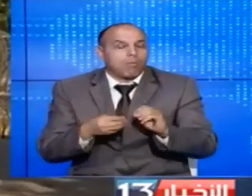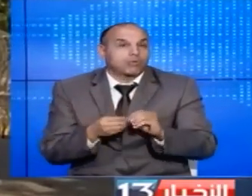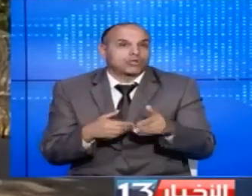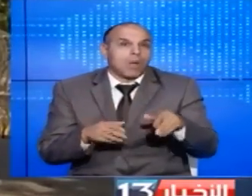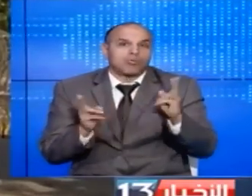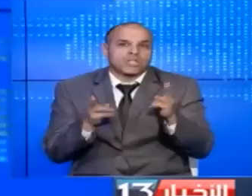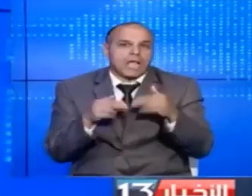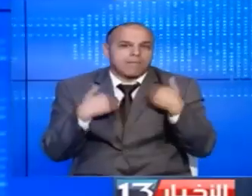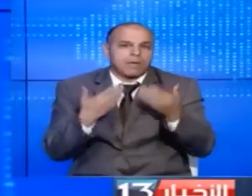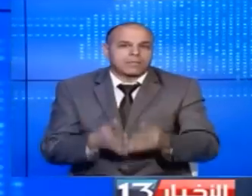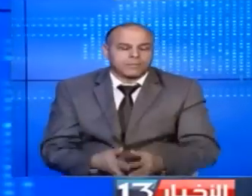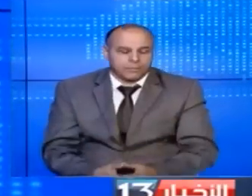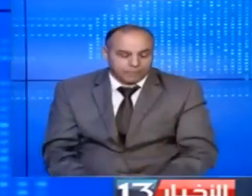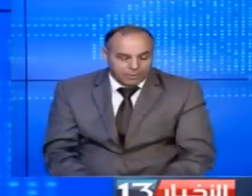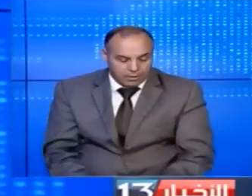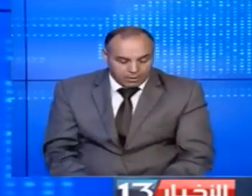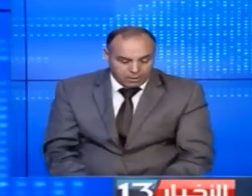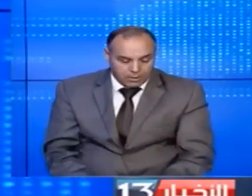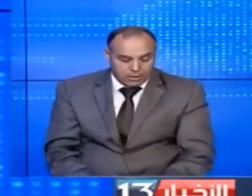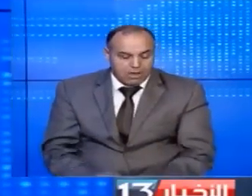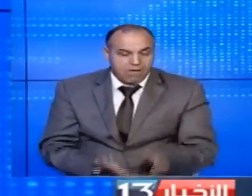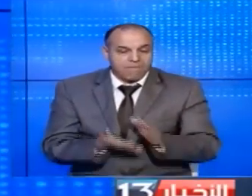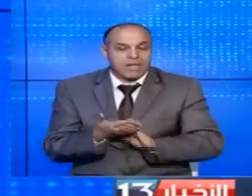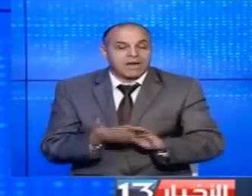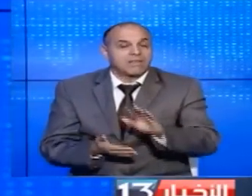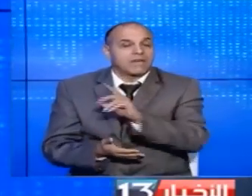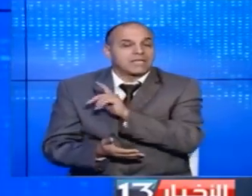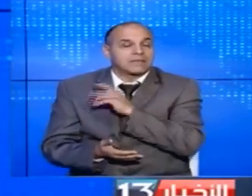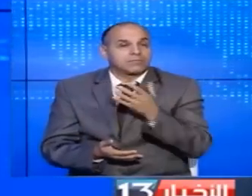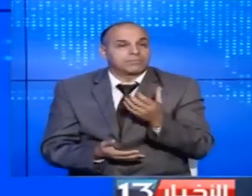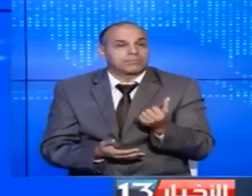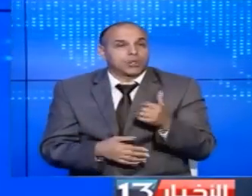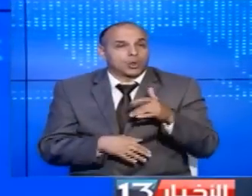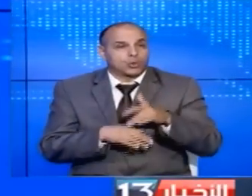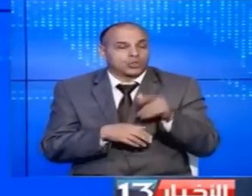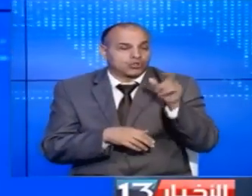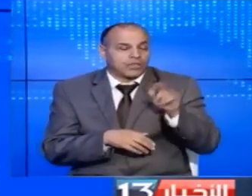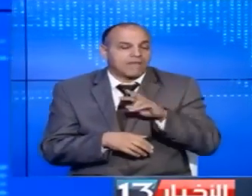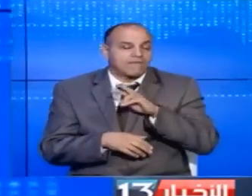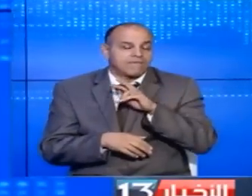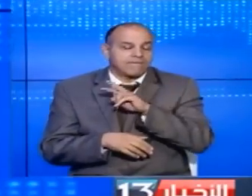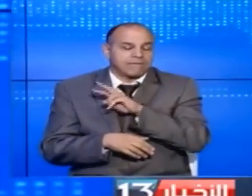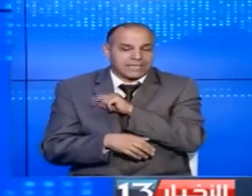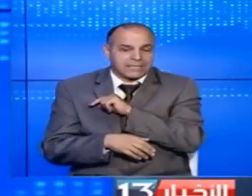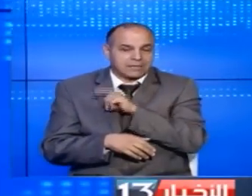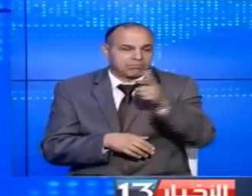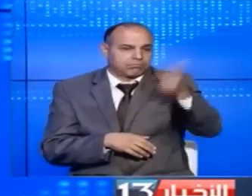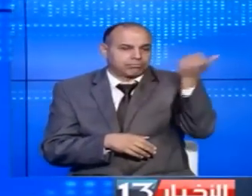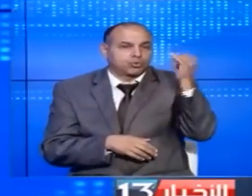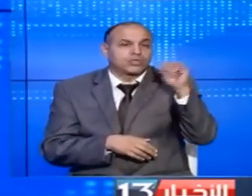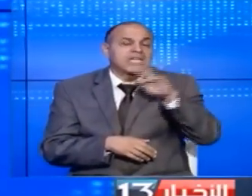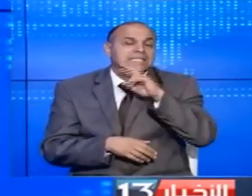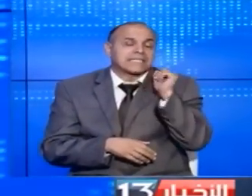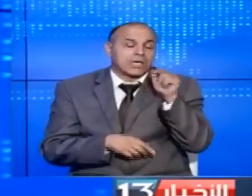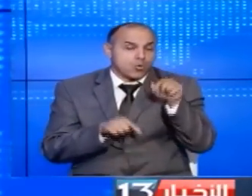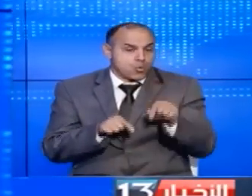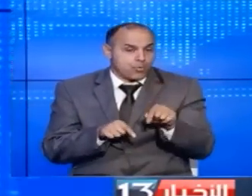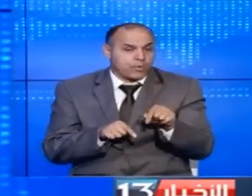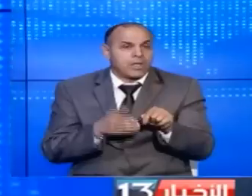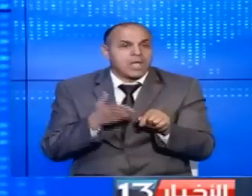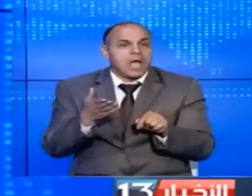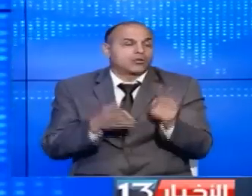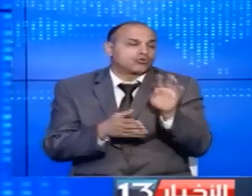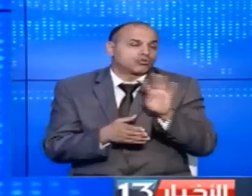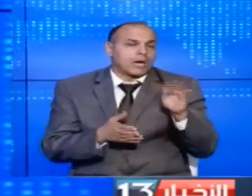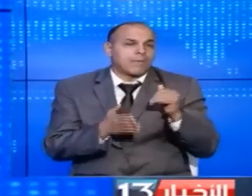تطويقه. في الأراضي الفلسطينية المحتلة أصيب فلسطيني اليوم برصاص قوات الاحتلال الإسرائيلي